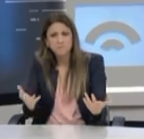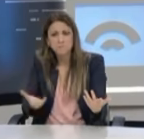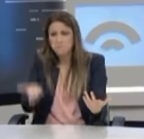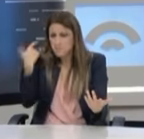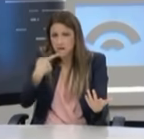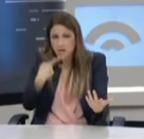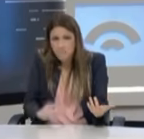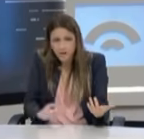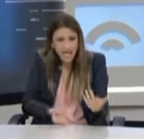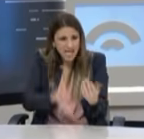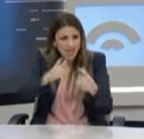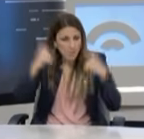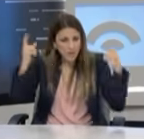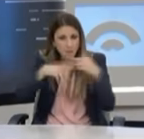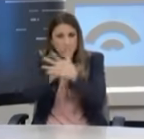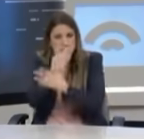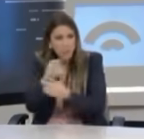αυτή την πολιτική.